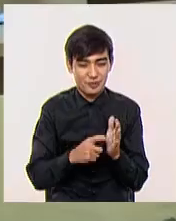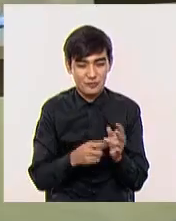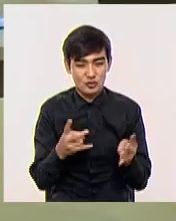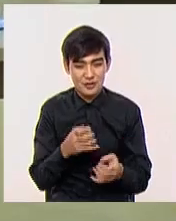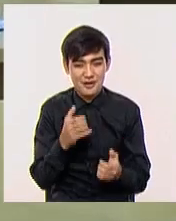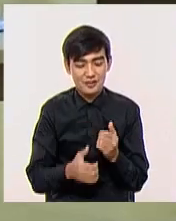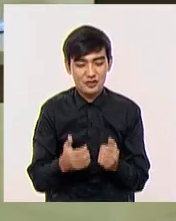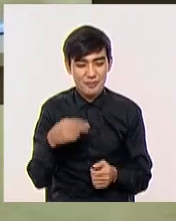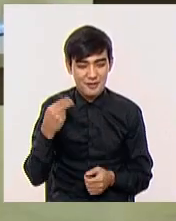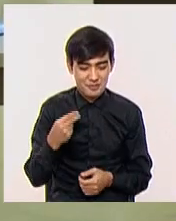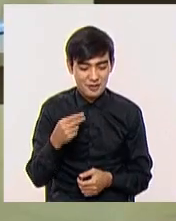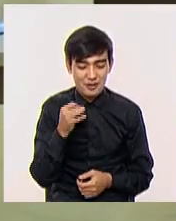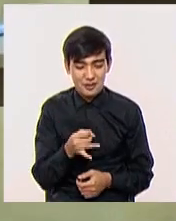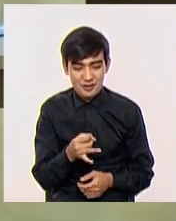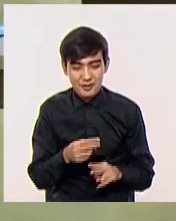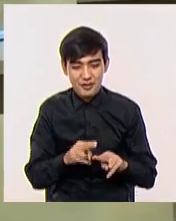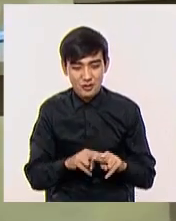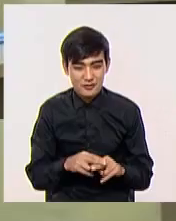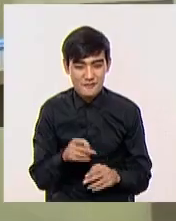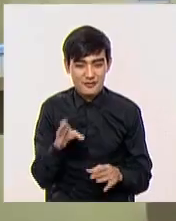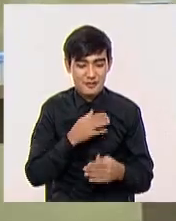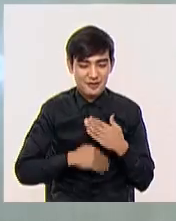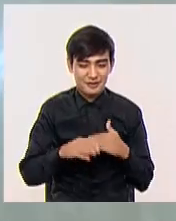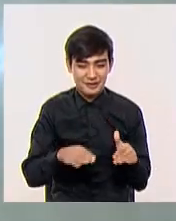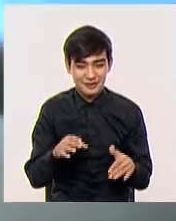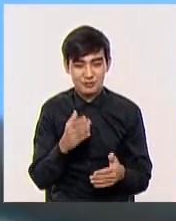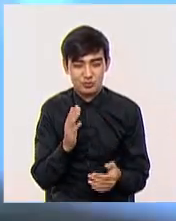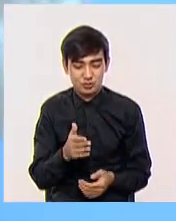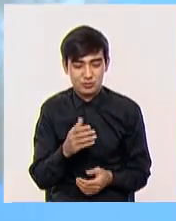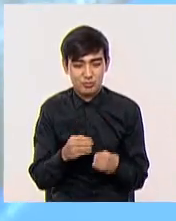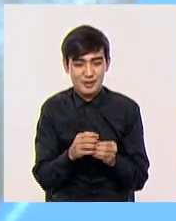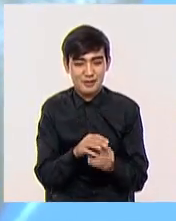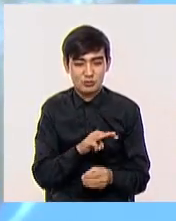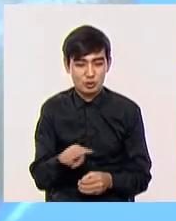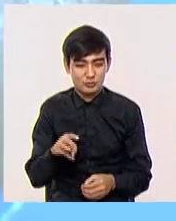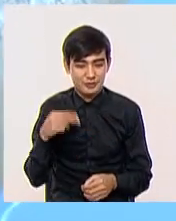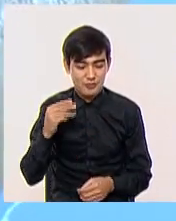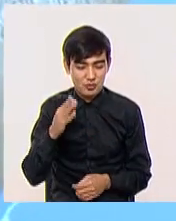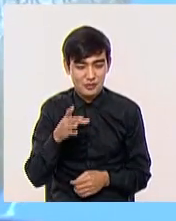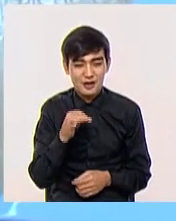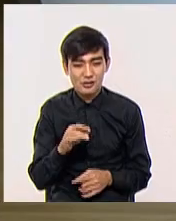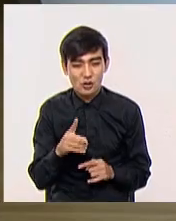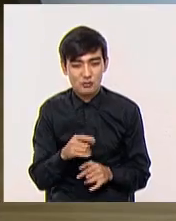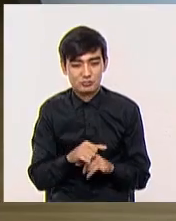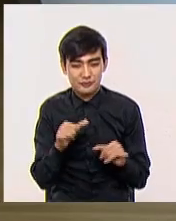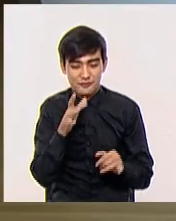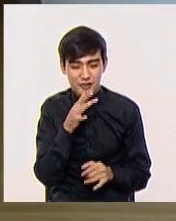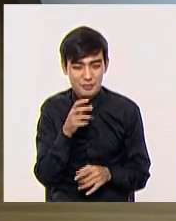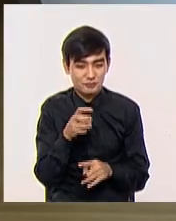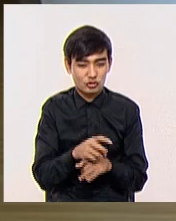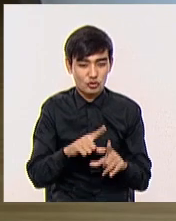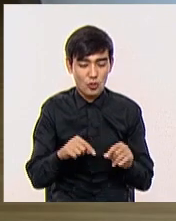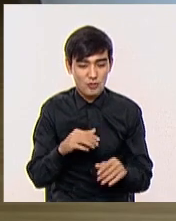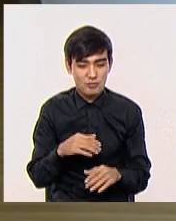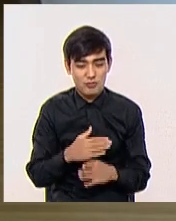необходимо каждую перемену, которая теперь на радость детям будут длиться не менее 15 минут. Что, конечно, увеличит время их пребывания в